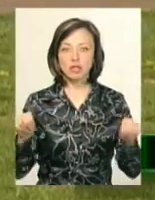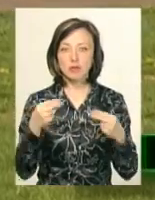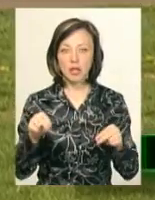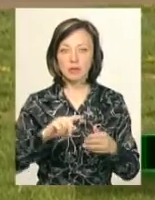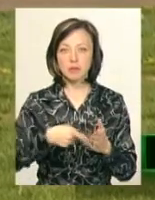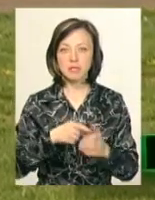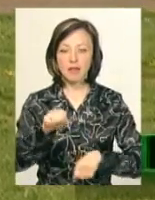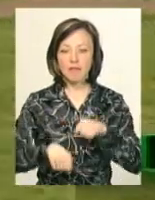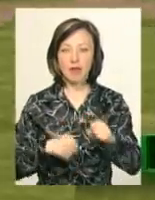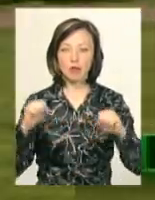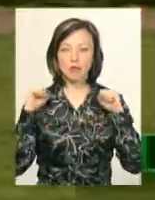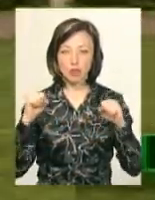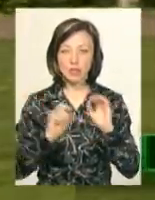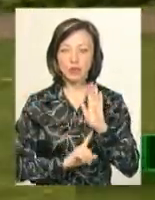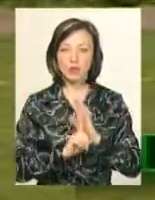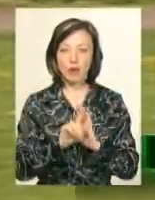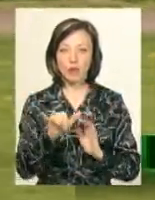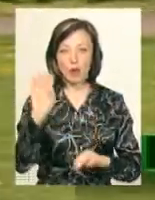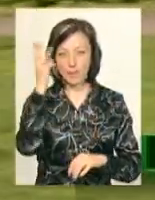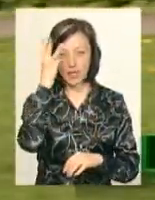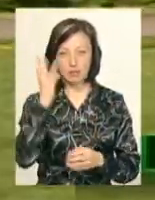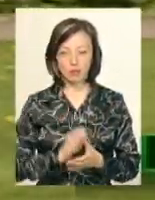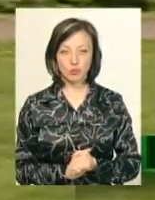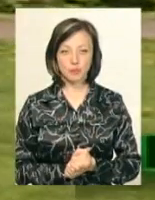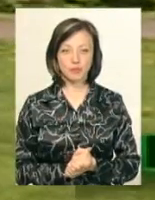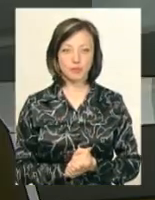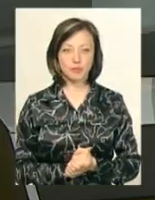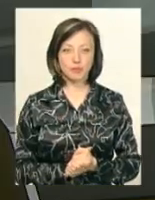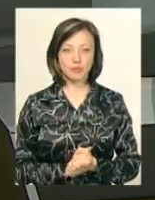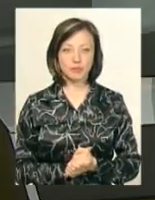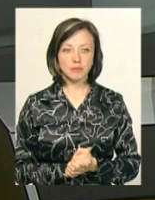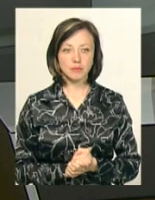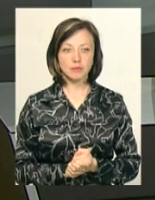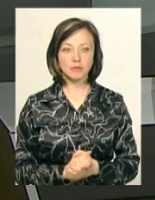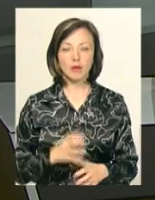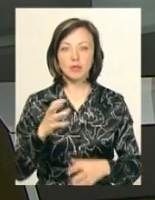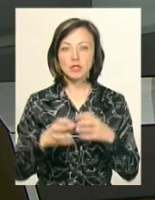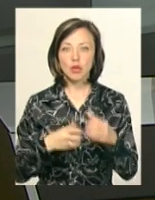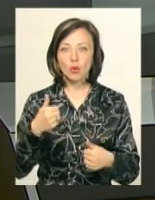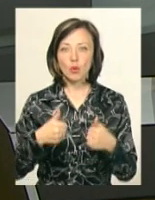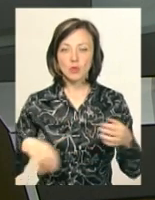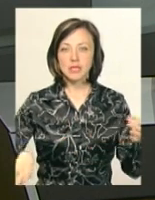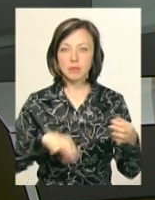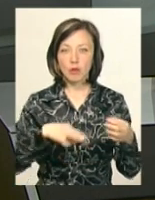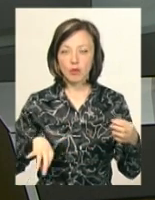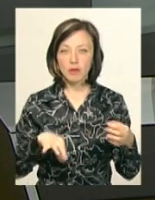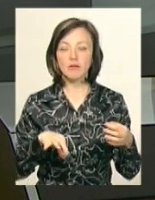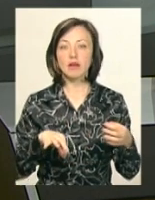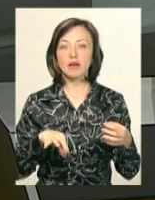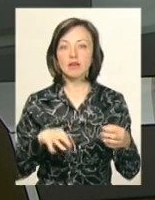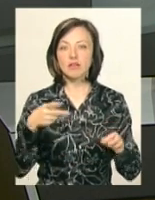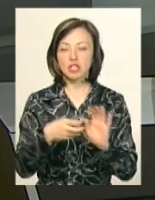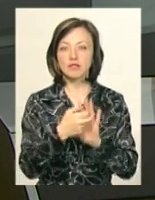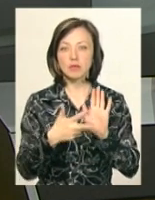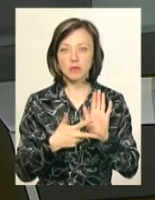з велоспорту за трековою системою стартував у Хмельницькому. Міжнародний конкурс «Скрипалів